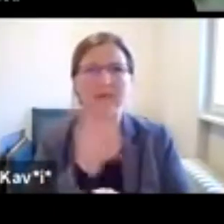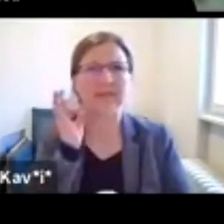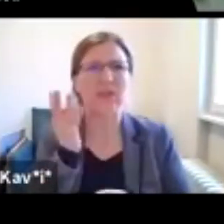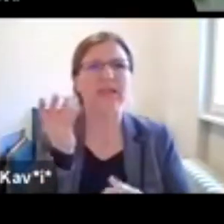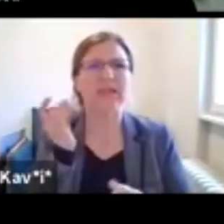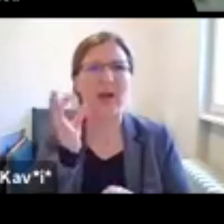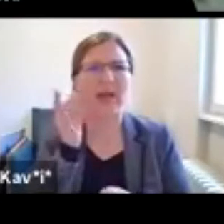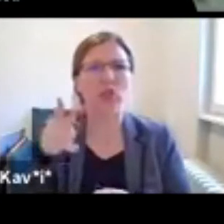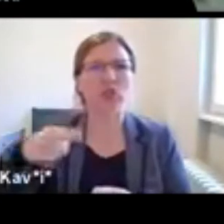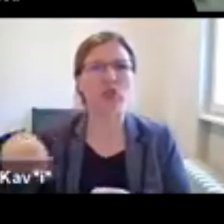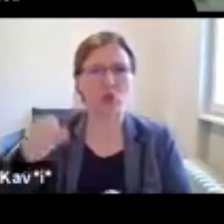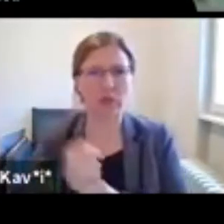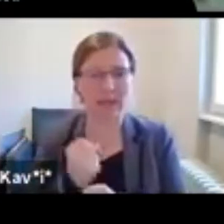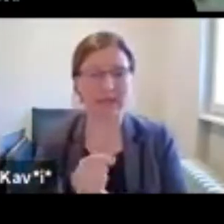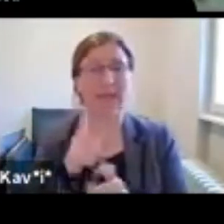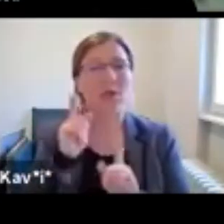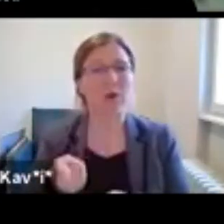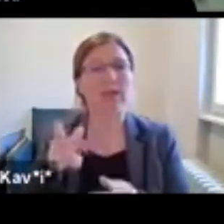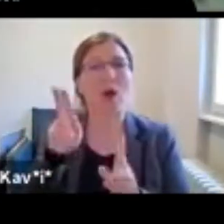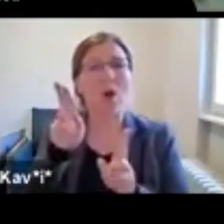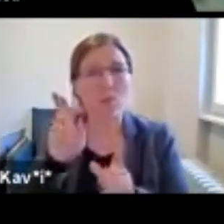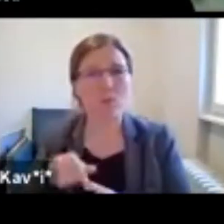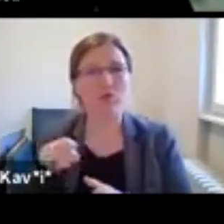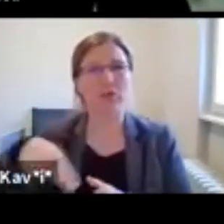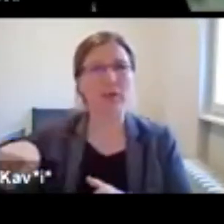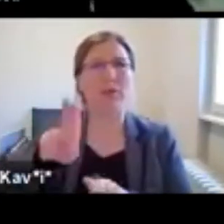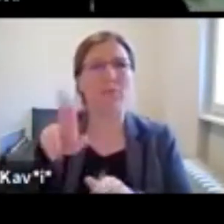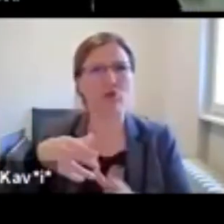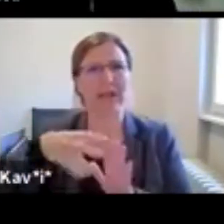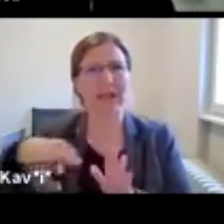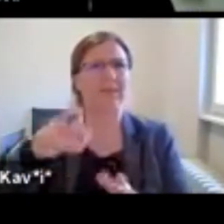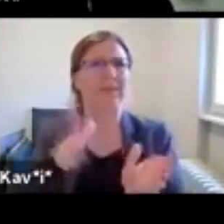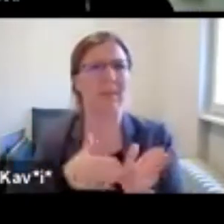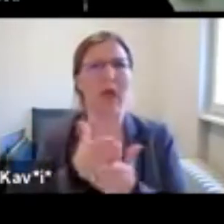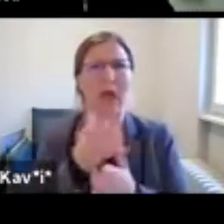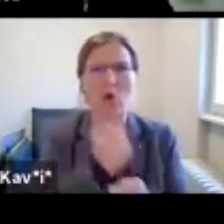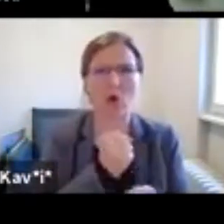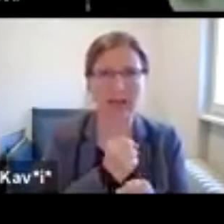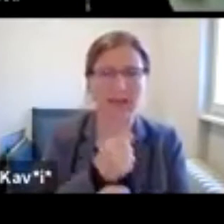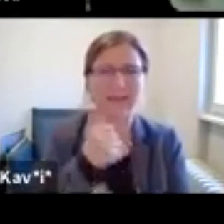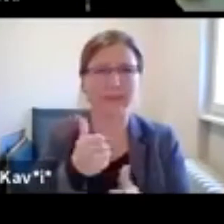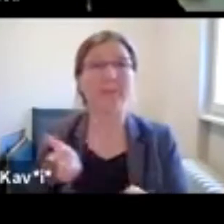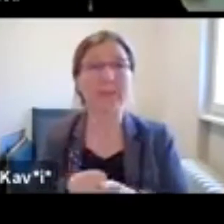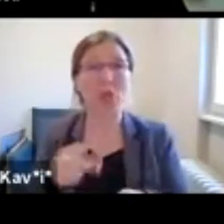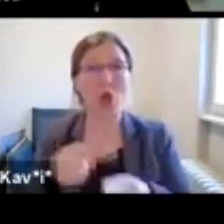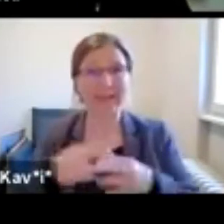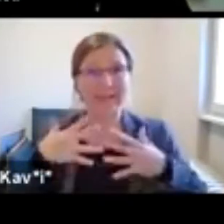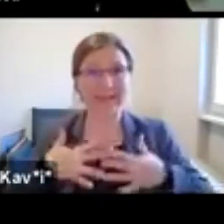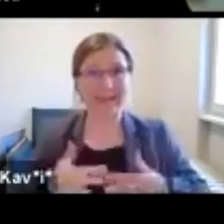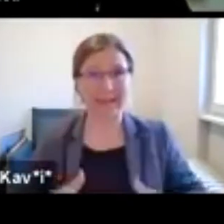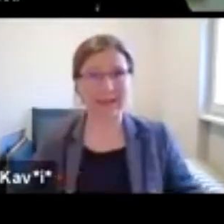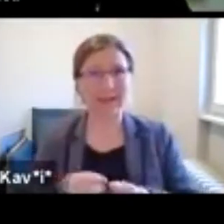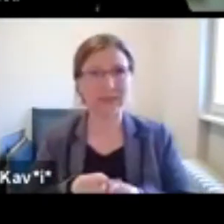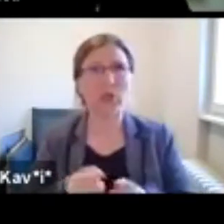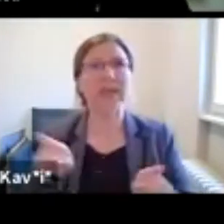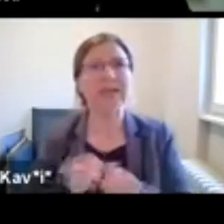redovita tjelovježba ili neke druge opuštajuće aktivnosti i svakako dobri međuljudski odnosi, pogotovo s bliskim osobama koje